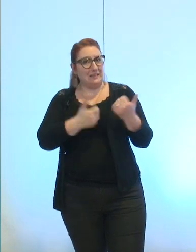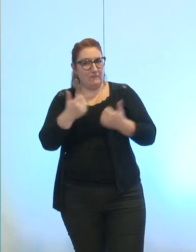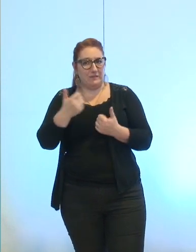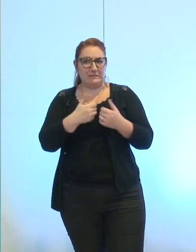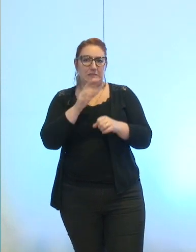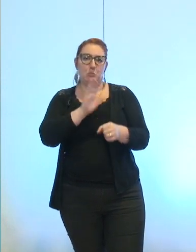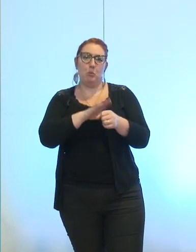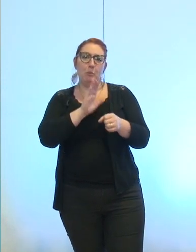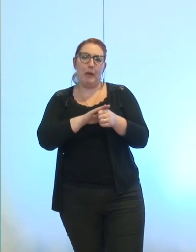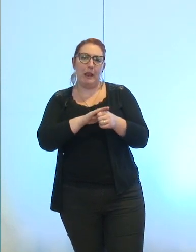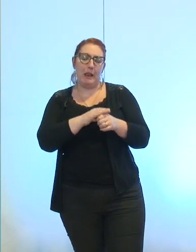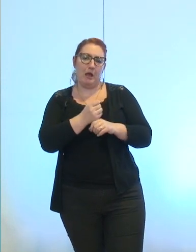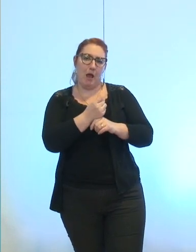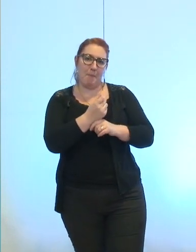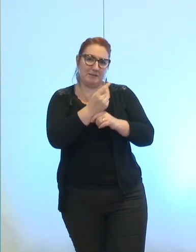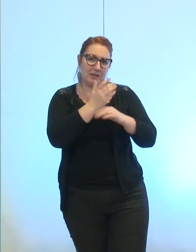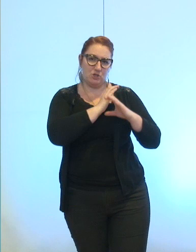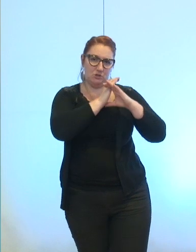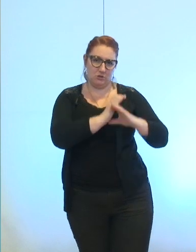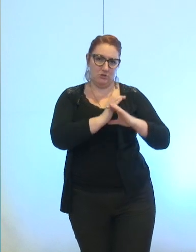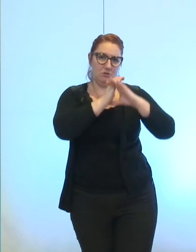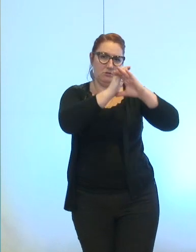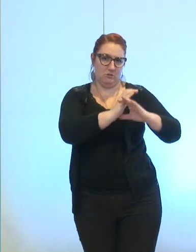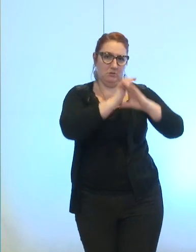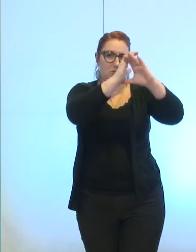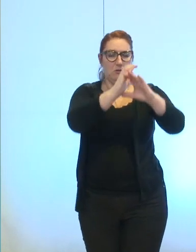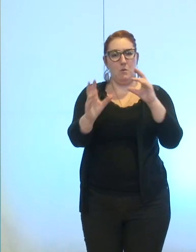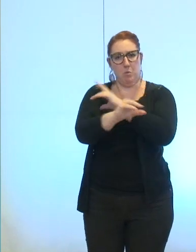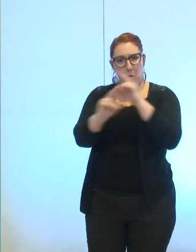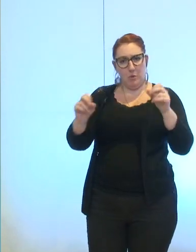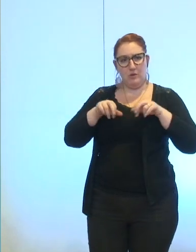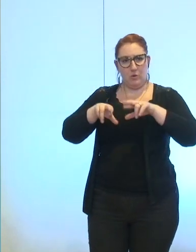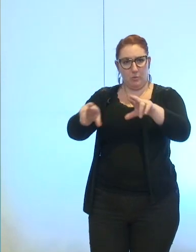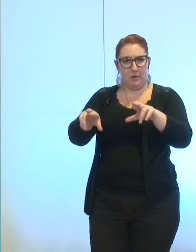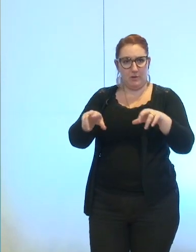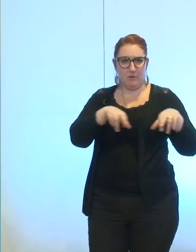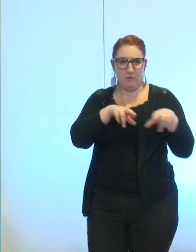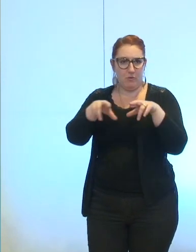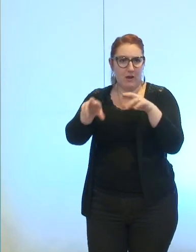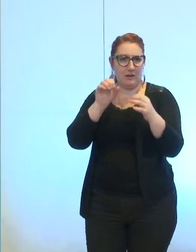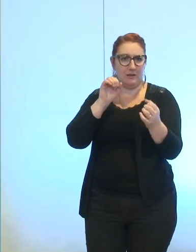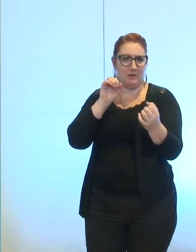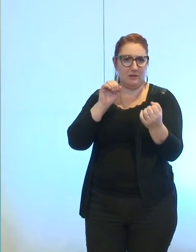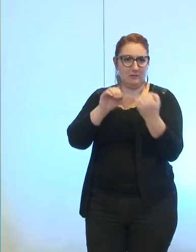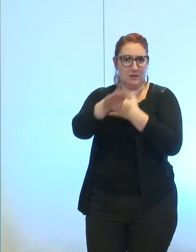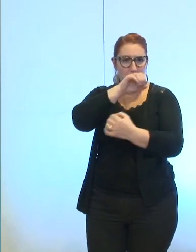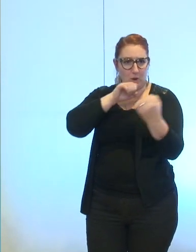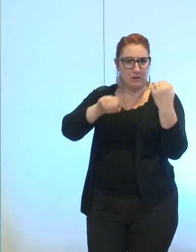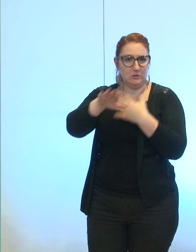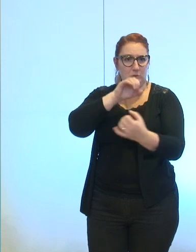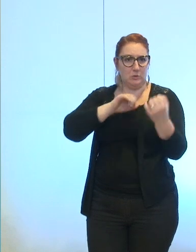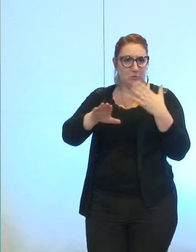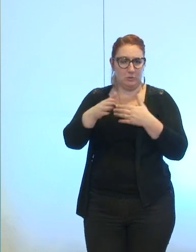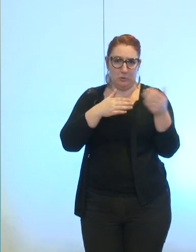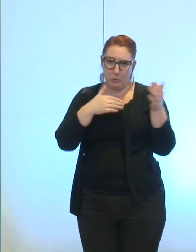etordur agère à la propreté urbaine à laavir circulation tous ces métiers sont exposés à